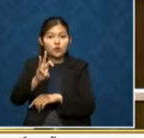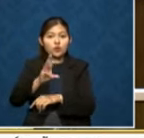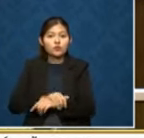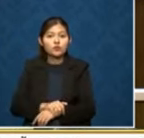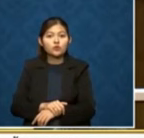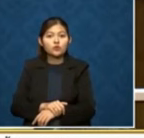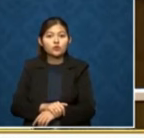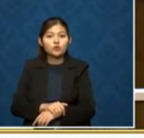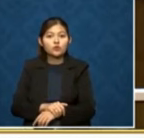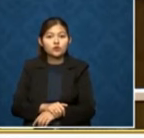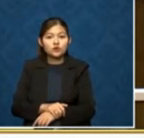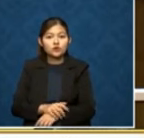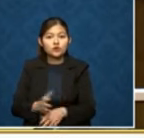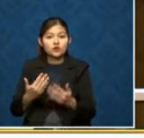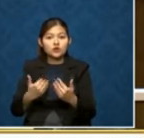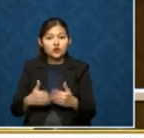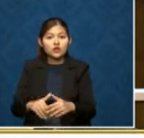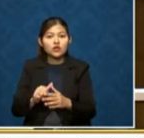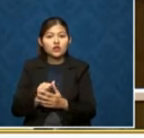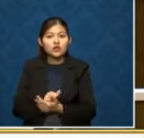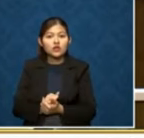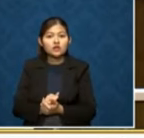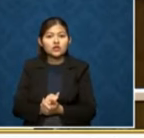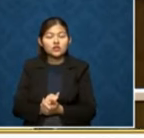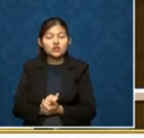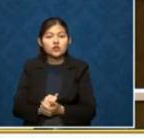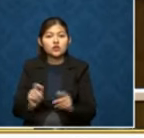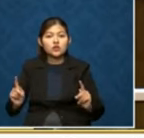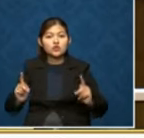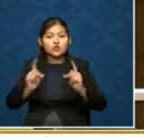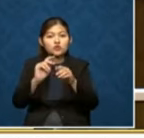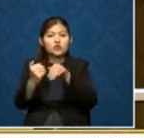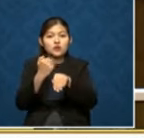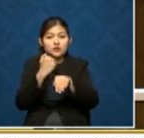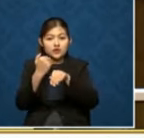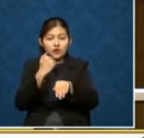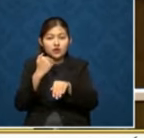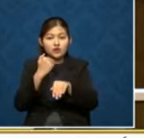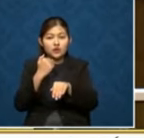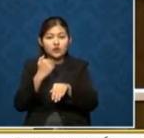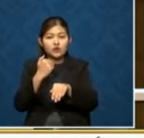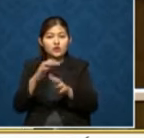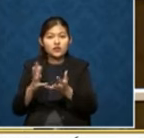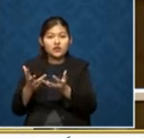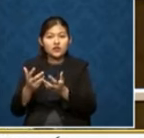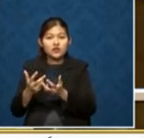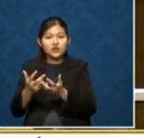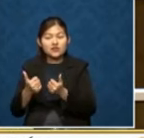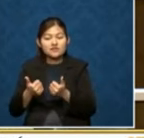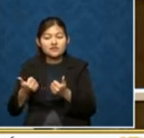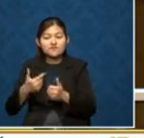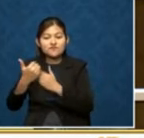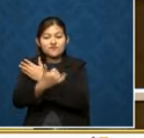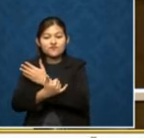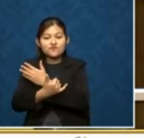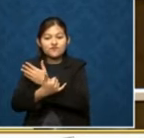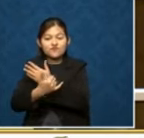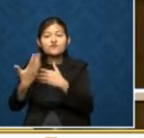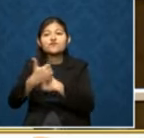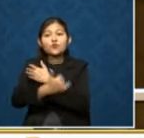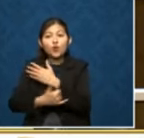ซึ่งก็มีเรื่องเกี่ยวกับการให้กระทรวงคมนาคมดำเนินรับฟังความเห็นจากนักลงทุนต่างประเทศหรือโรดโ